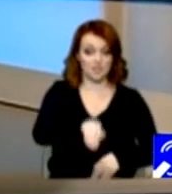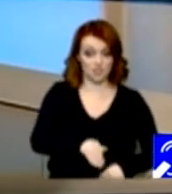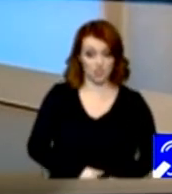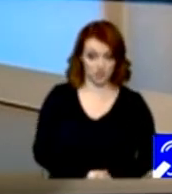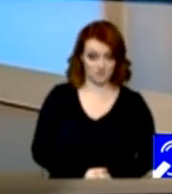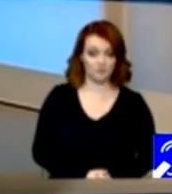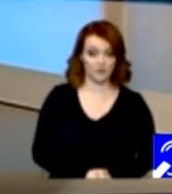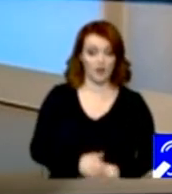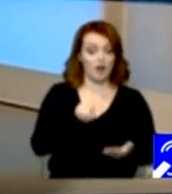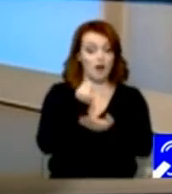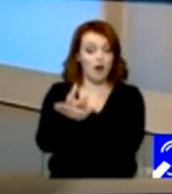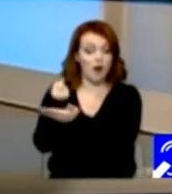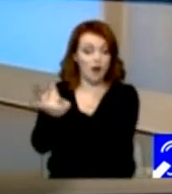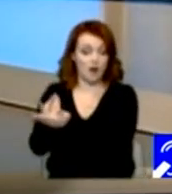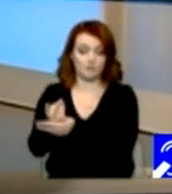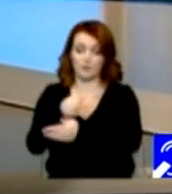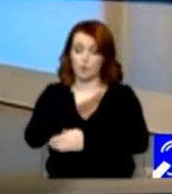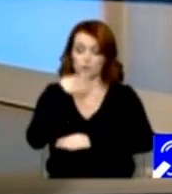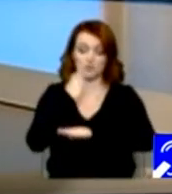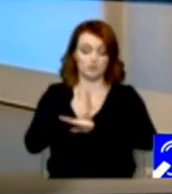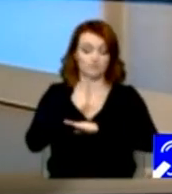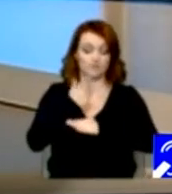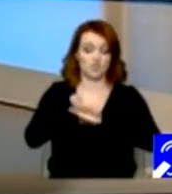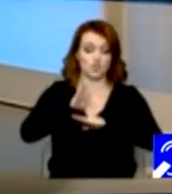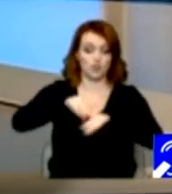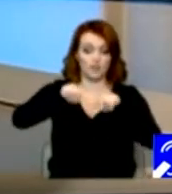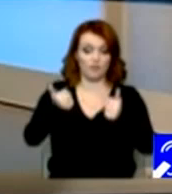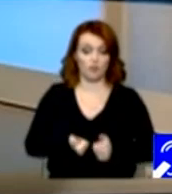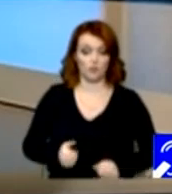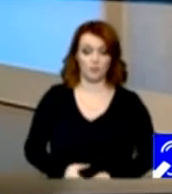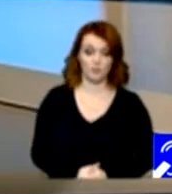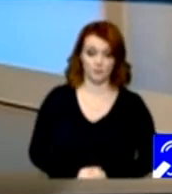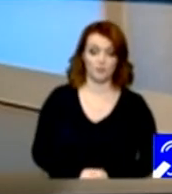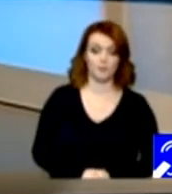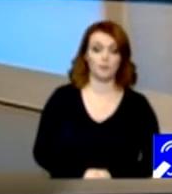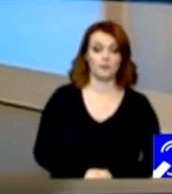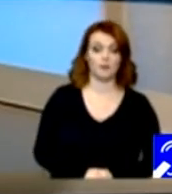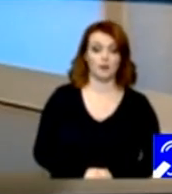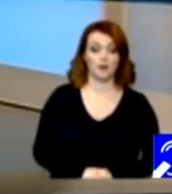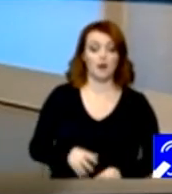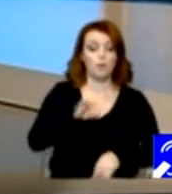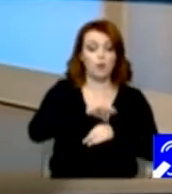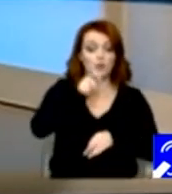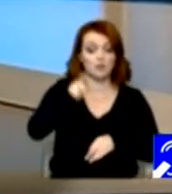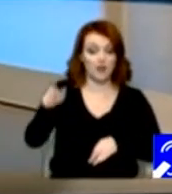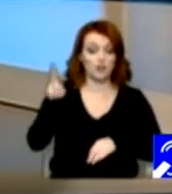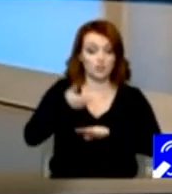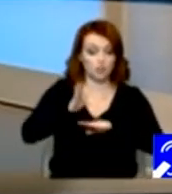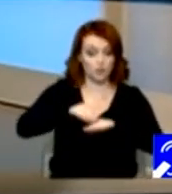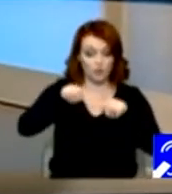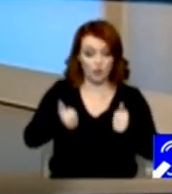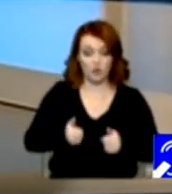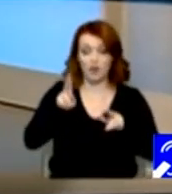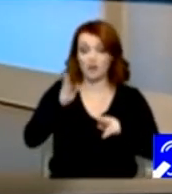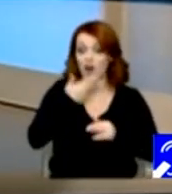spitale sunt internați mulți pacienți în stare gravă 1900 de oameni sunt la terapie intensivă iar bolnavi în stare gravă care nu au